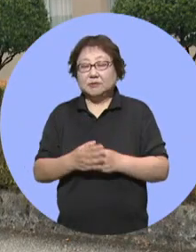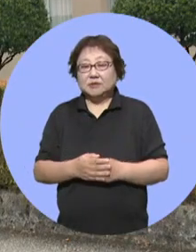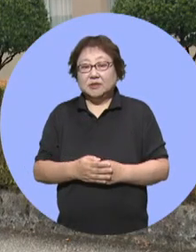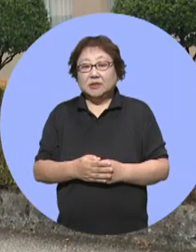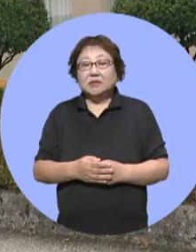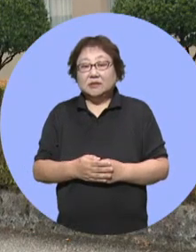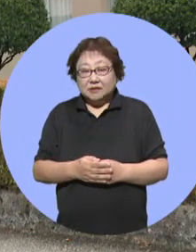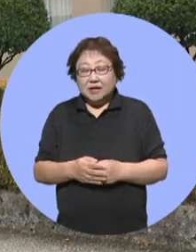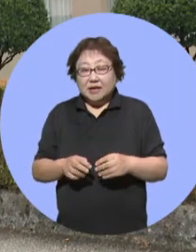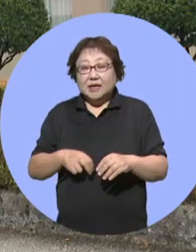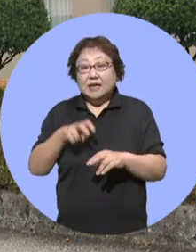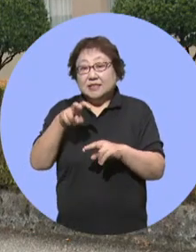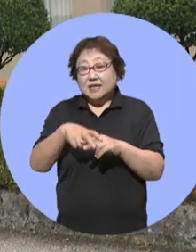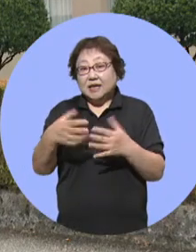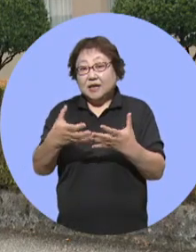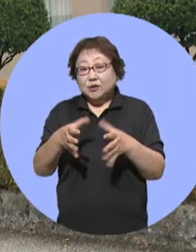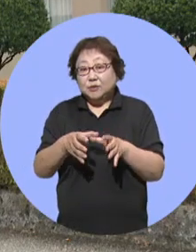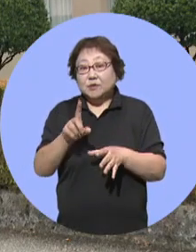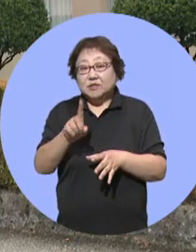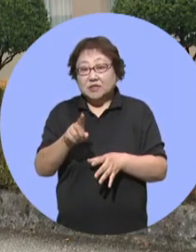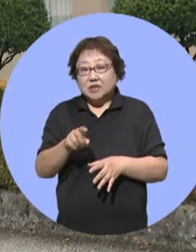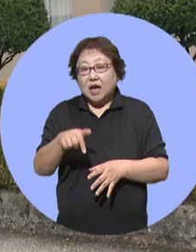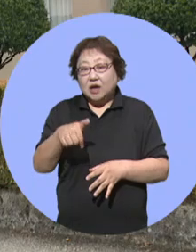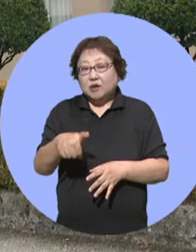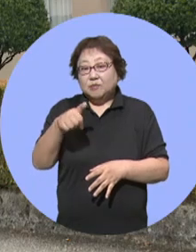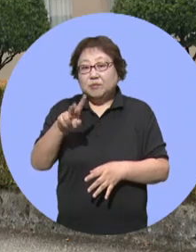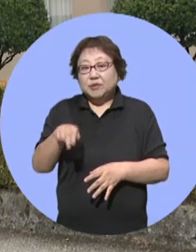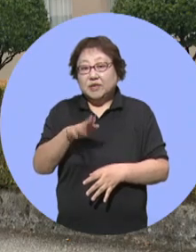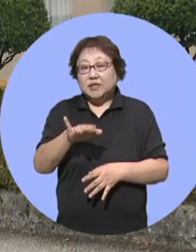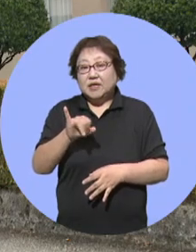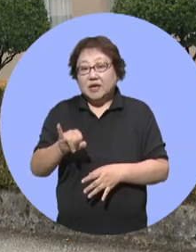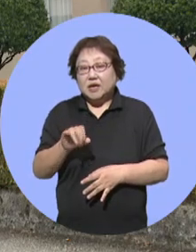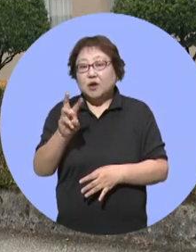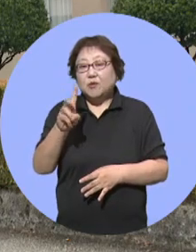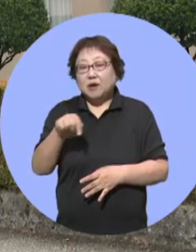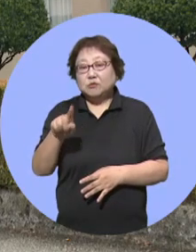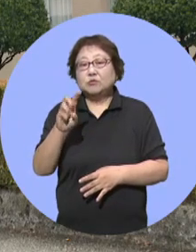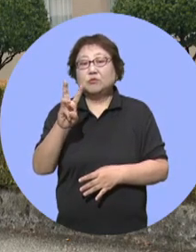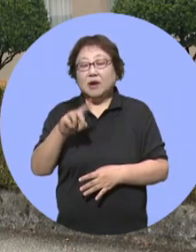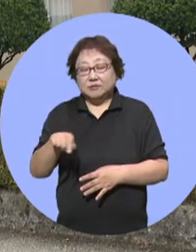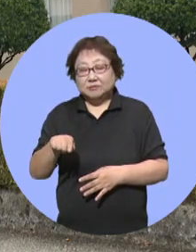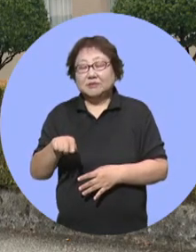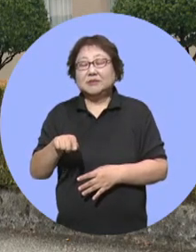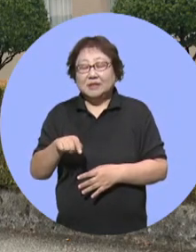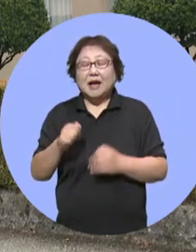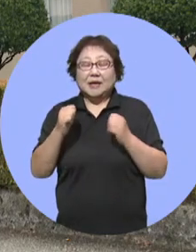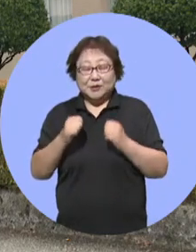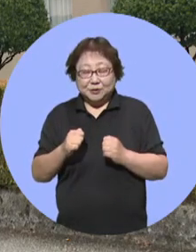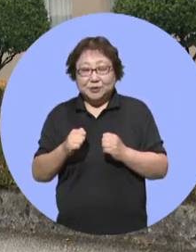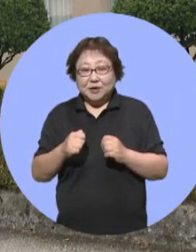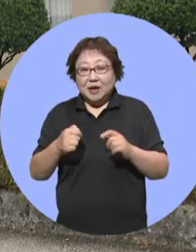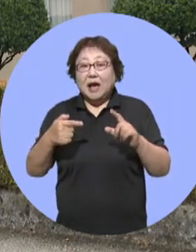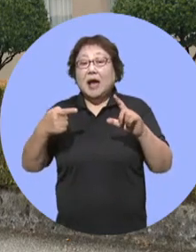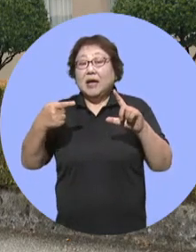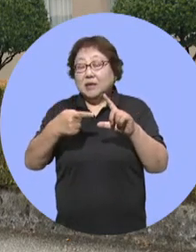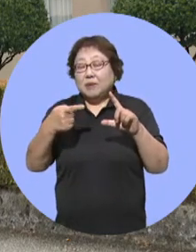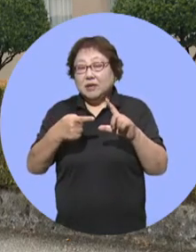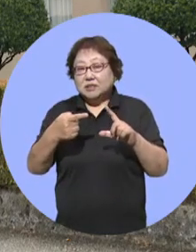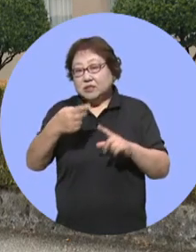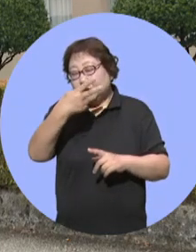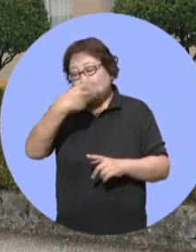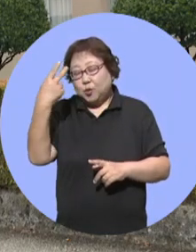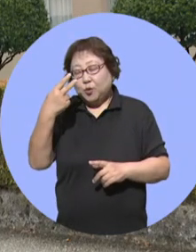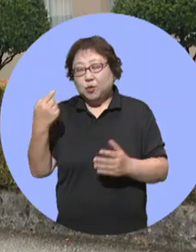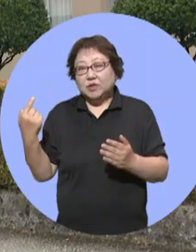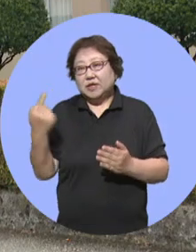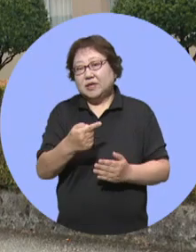私は参加グループの一つ、プリティワンワンの皆さんが通う今市高等学校に来ています。今日は学校で活動をしている